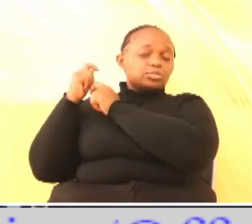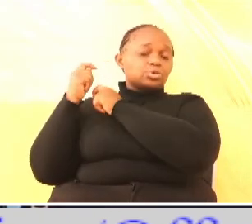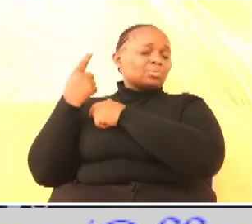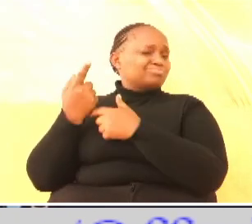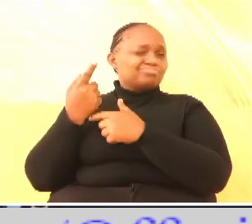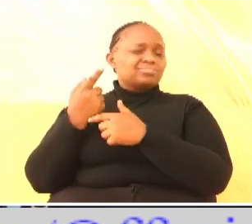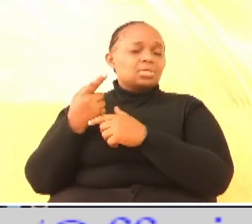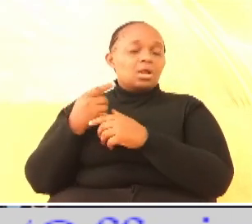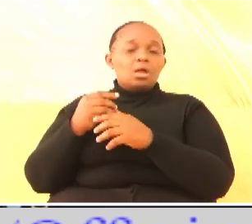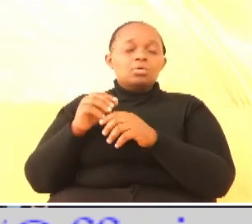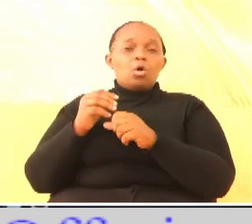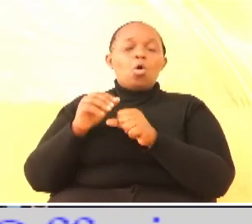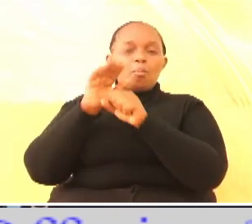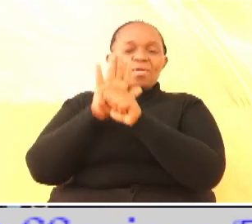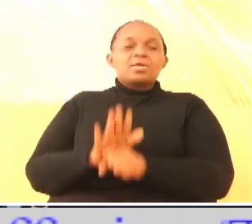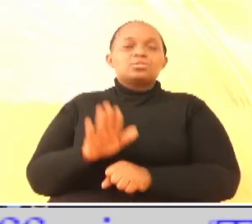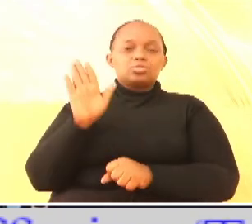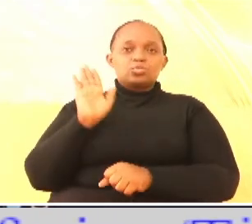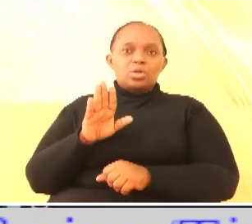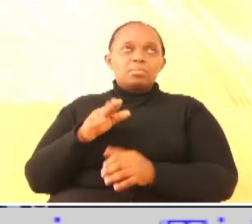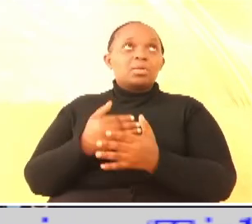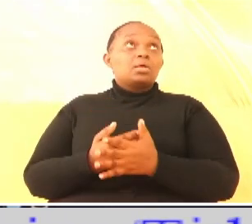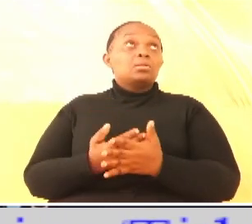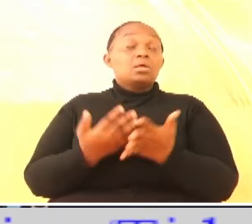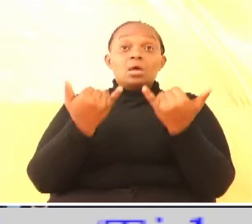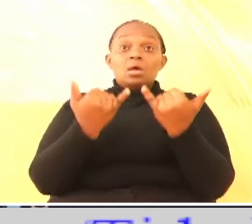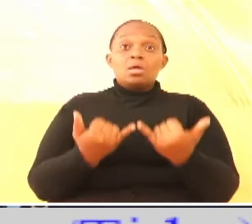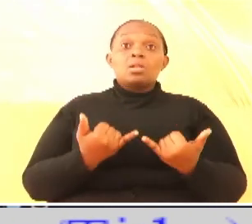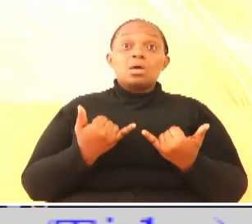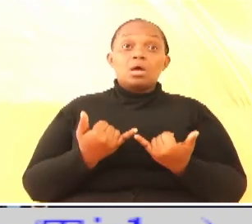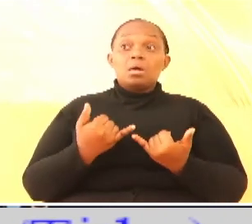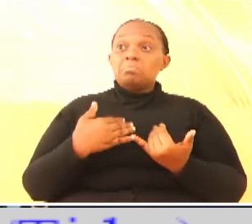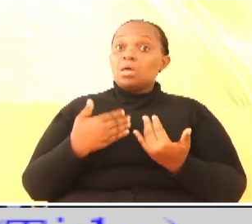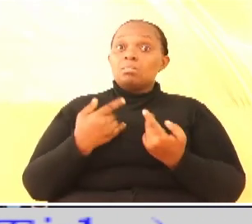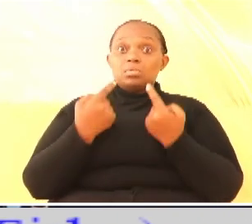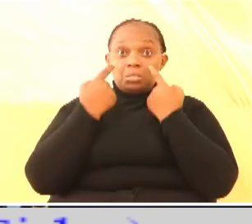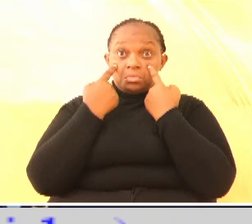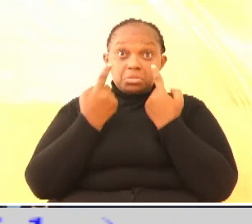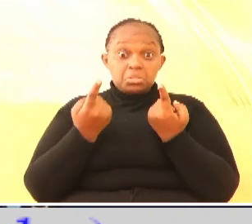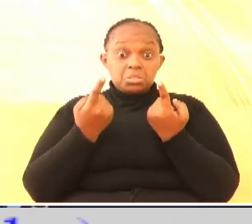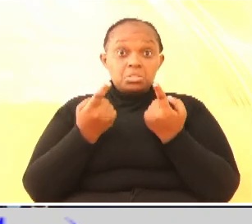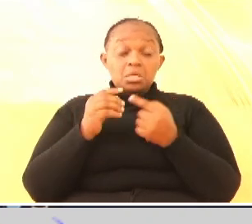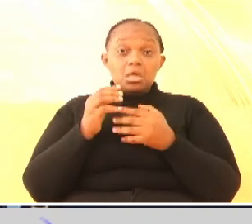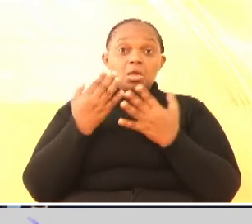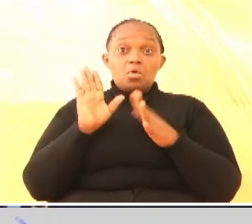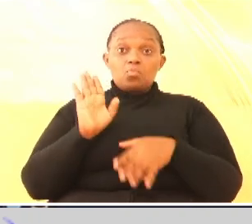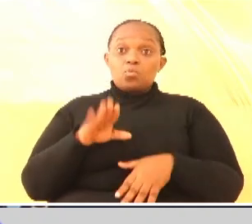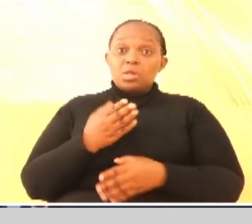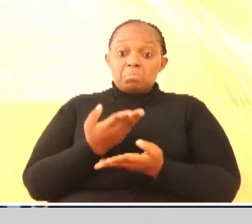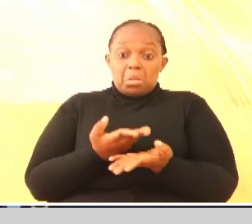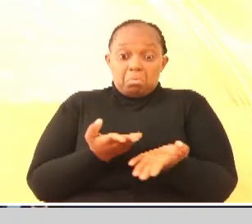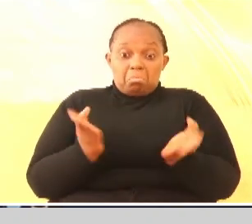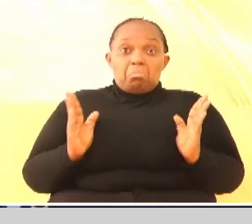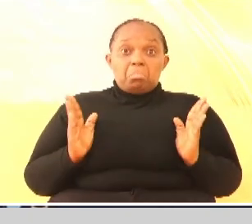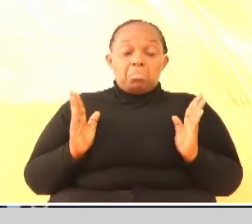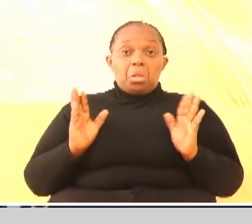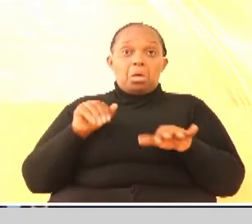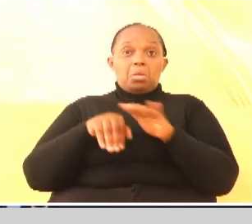came to set us free. Saa hii naona hapa mbele, naona niko na elders wa mama. Wapigieni makofi wako hapa.